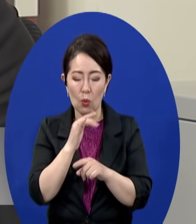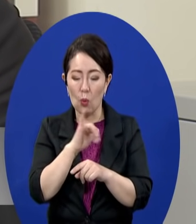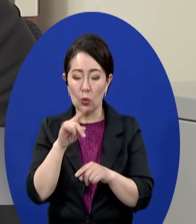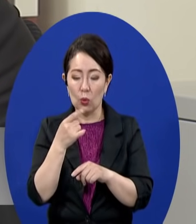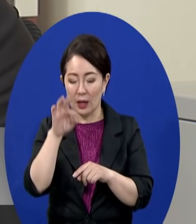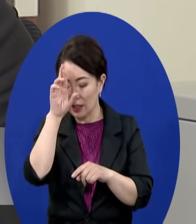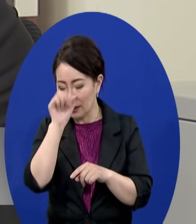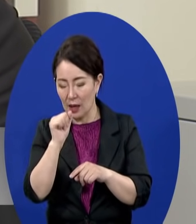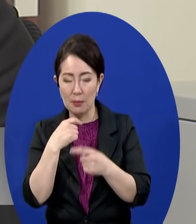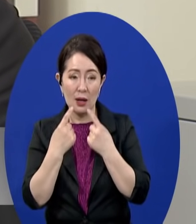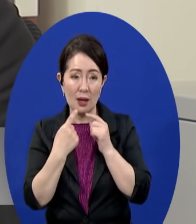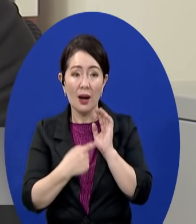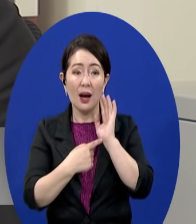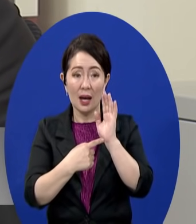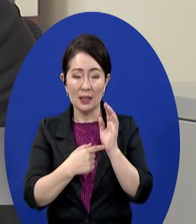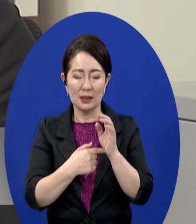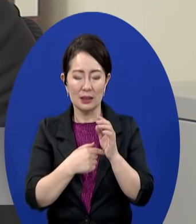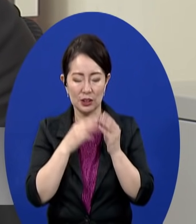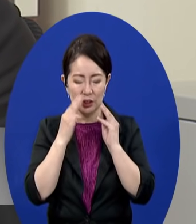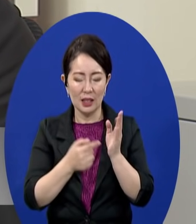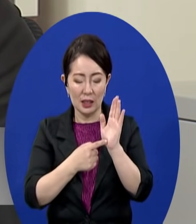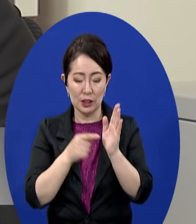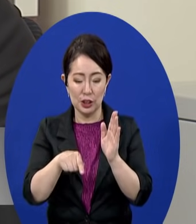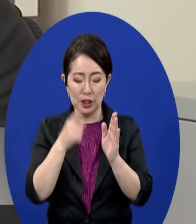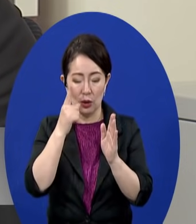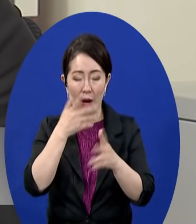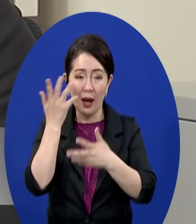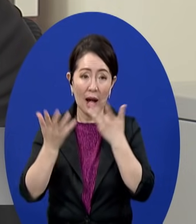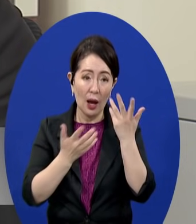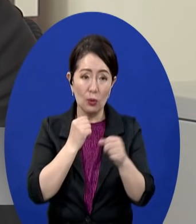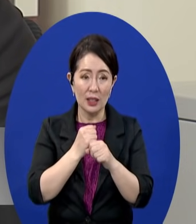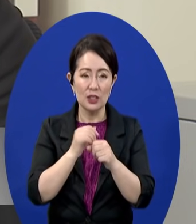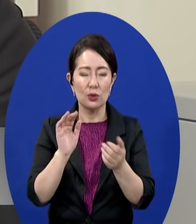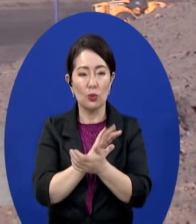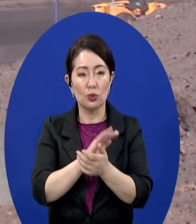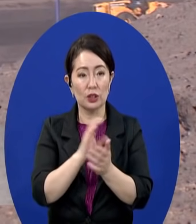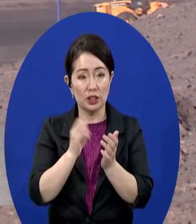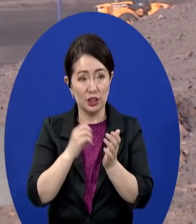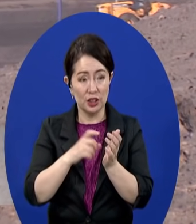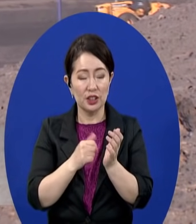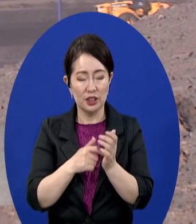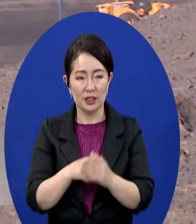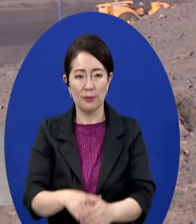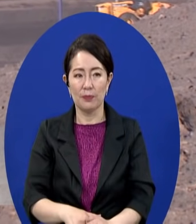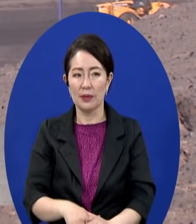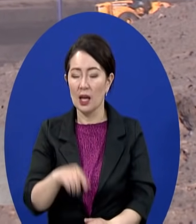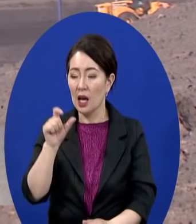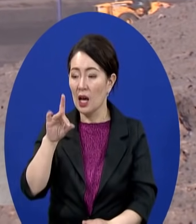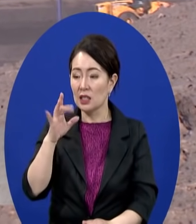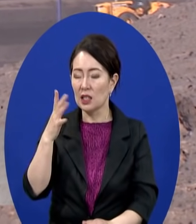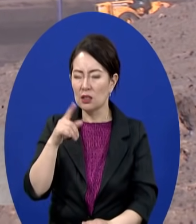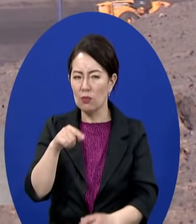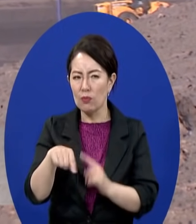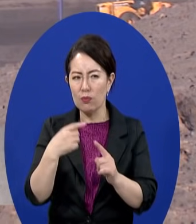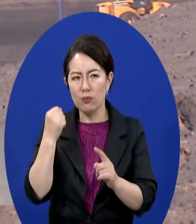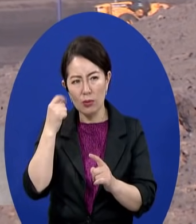яамнаас гаргасан байгаа. Нэгдүгээрт энэ хайгуул судалгааны ажлыг бас эрчимжүүлэх ёстой. Эрдэс түүхийн эдийн гол